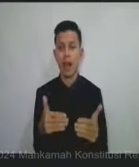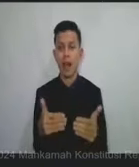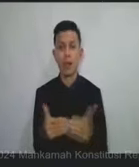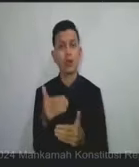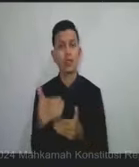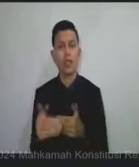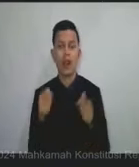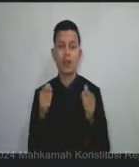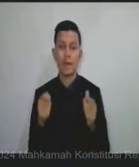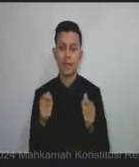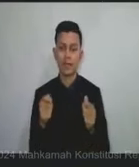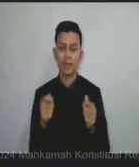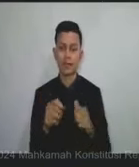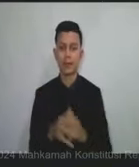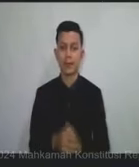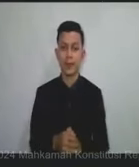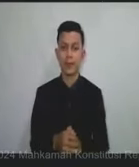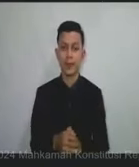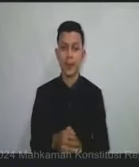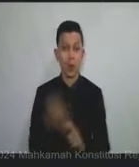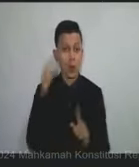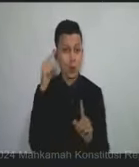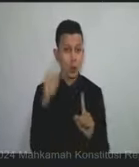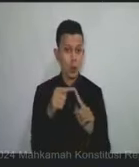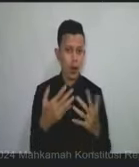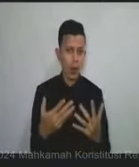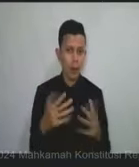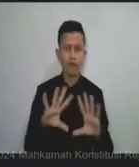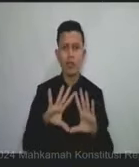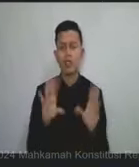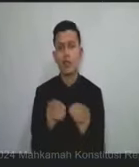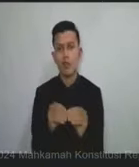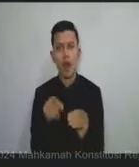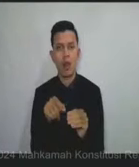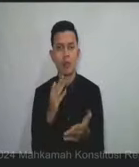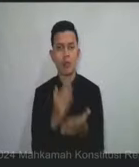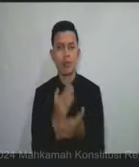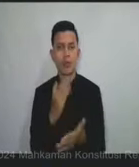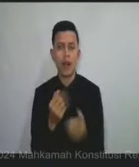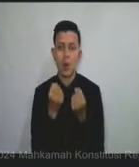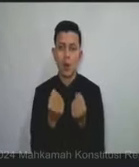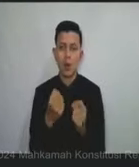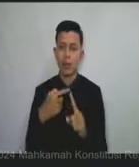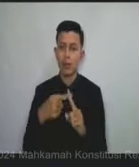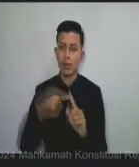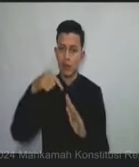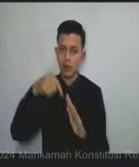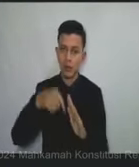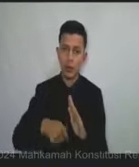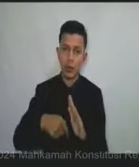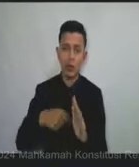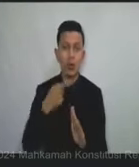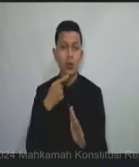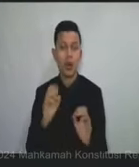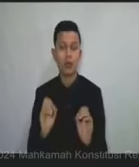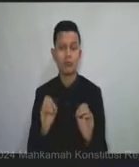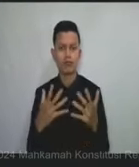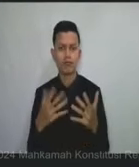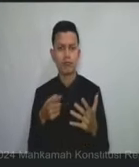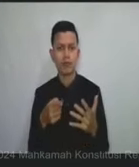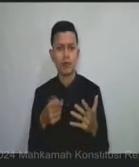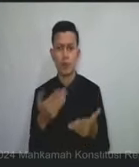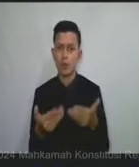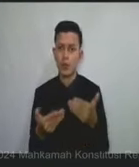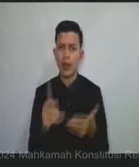kampanye hal tersebut agar diperoleh hasil kesimpulan yang memiliki kebijakan yang kuat dan komprehensif atas suatu peristiwa yang dua terhadap